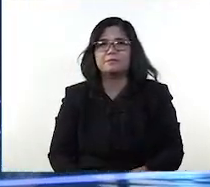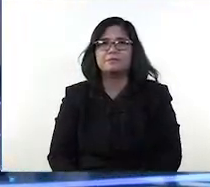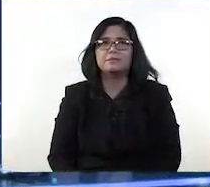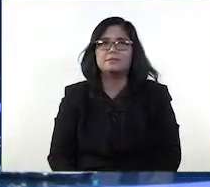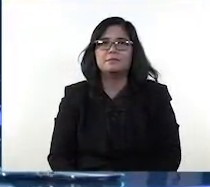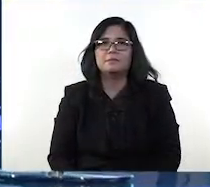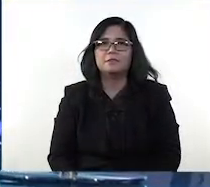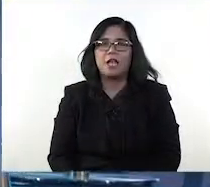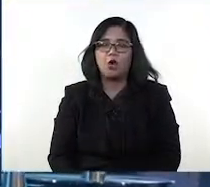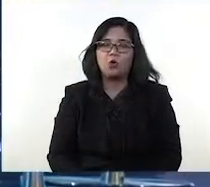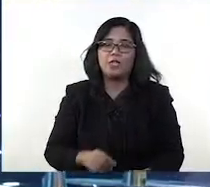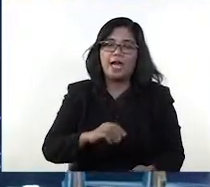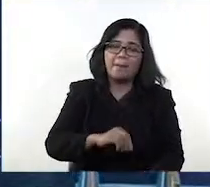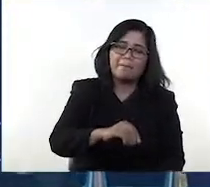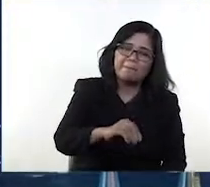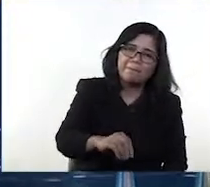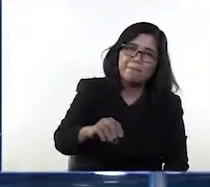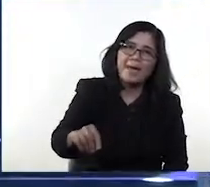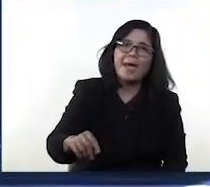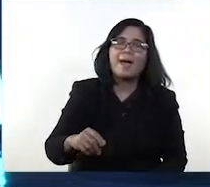ini dia mulai menanam benih-benih